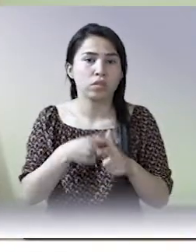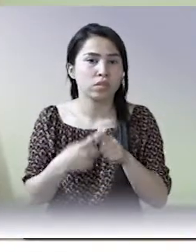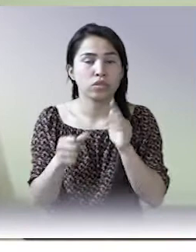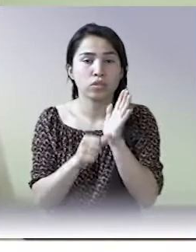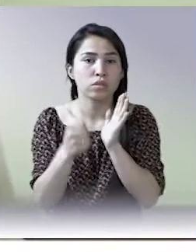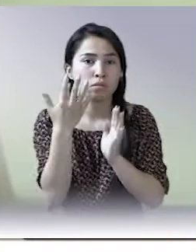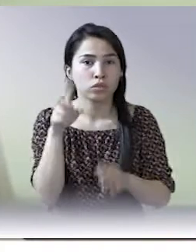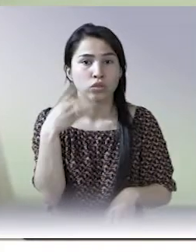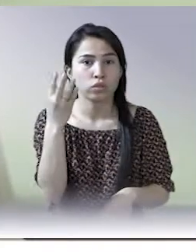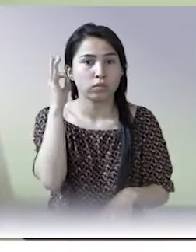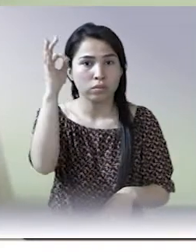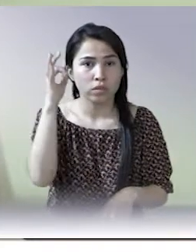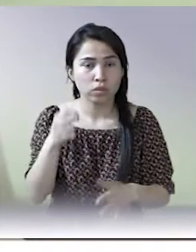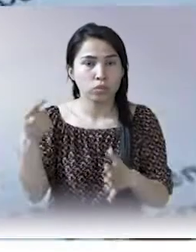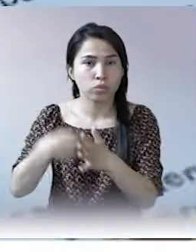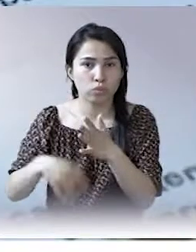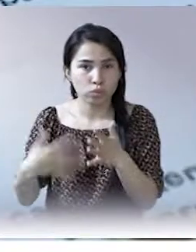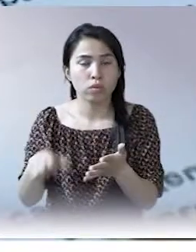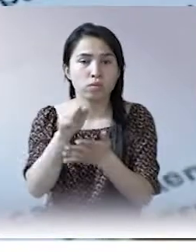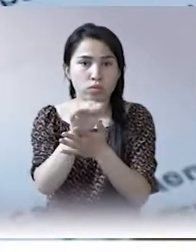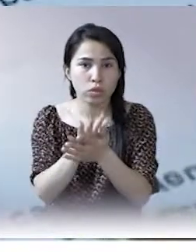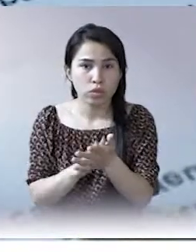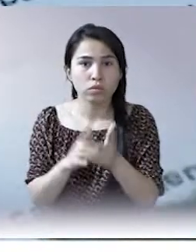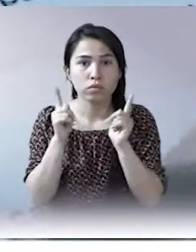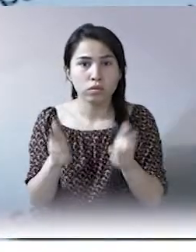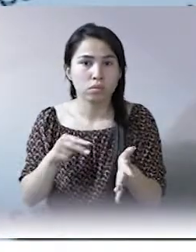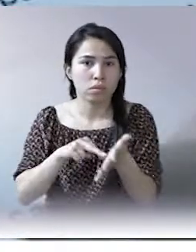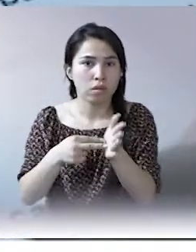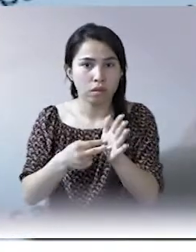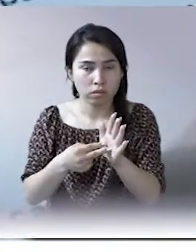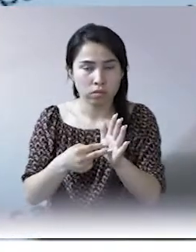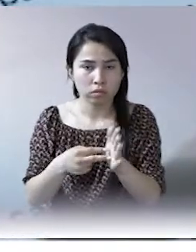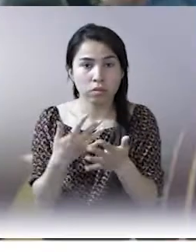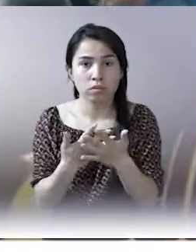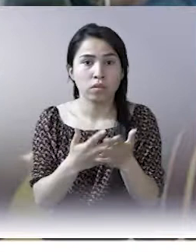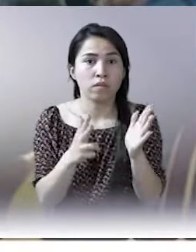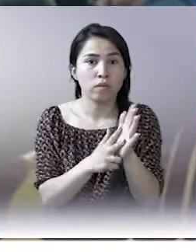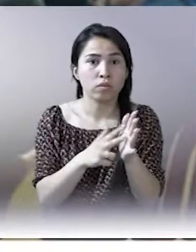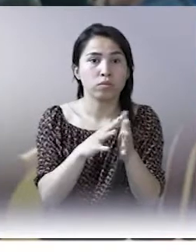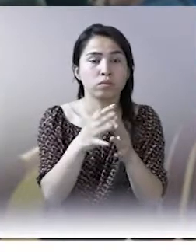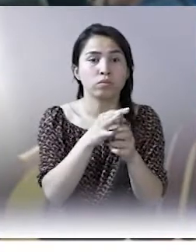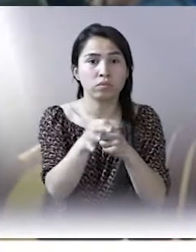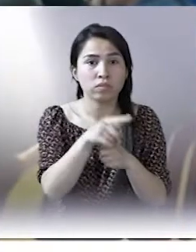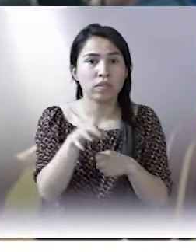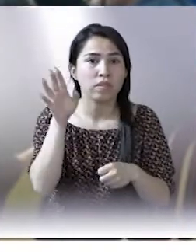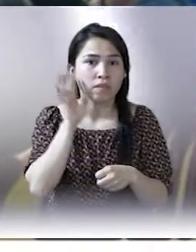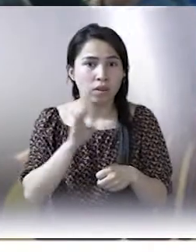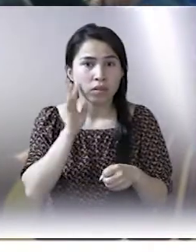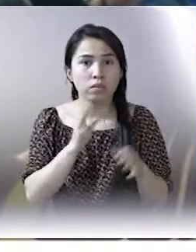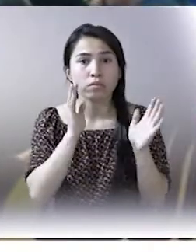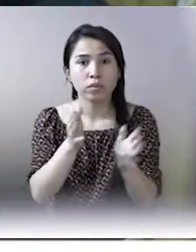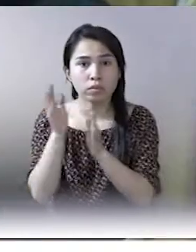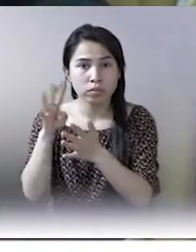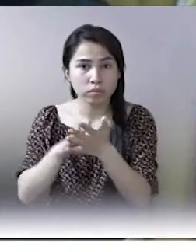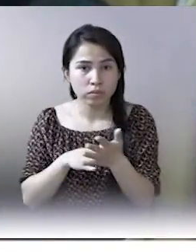65,4%. Работы продолжаются согласно плану. К примеру, из 8 населенных пунктов, где вода подается по расписанию, количество населенных